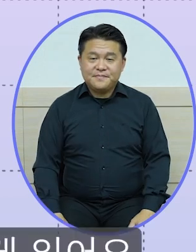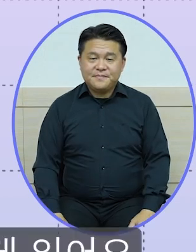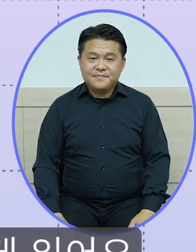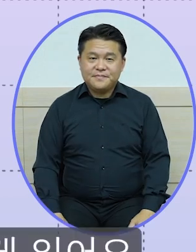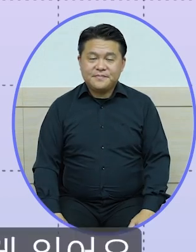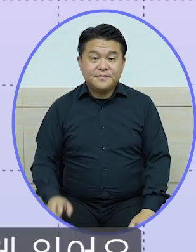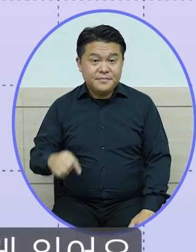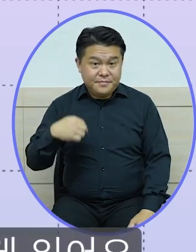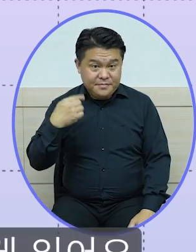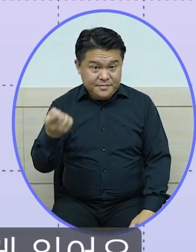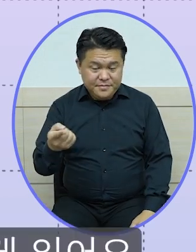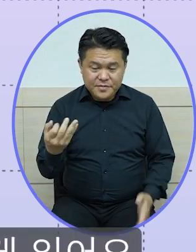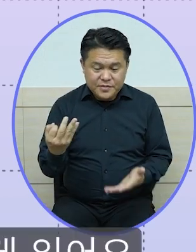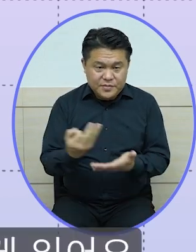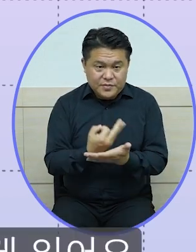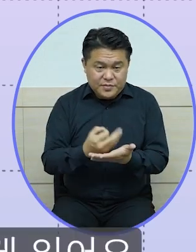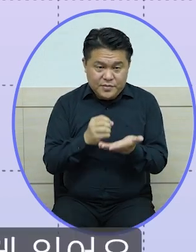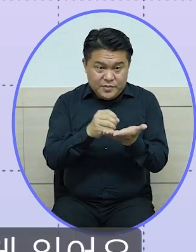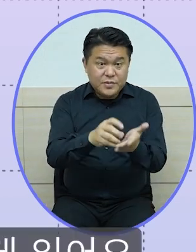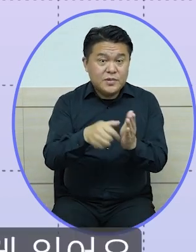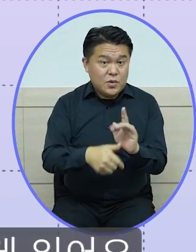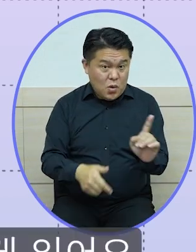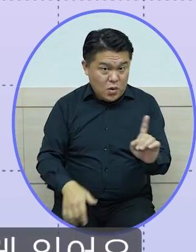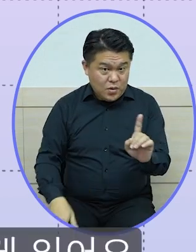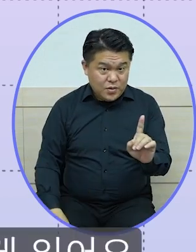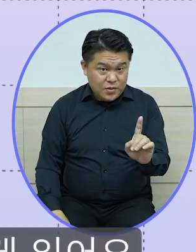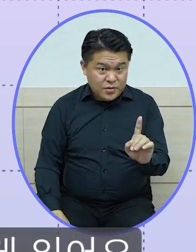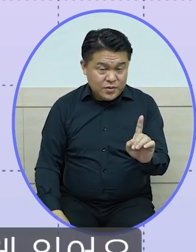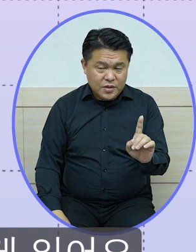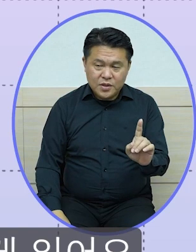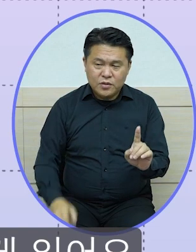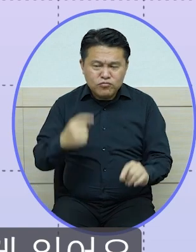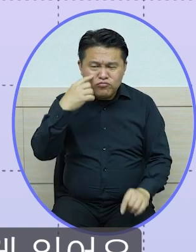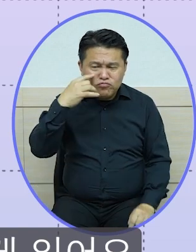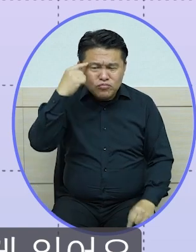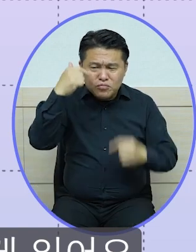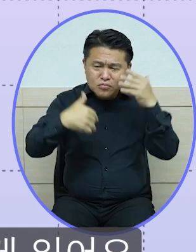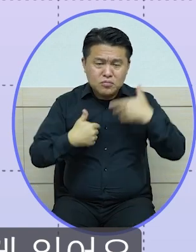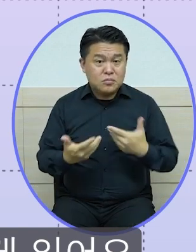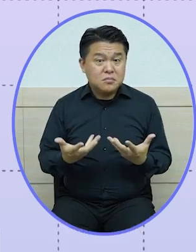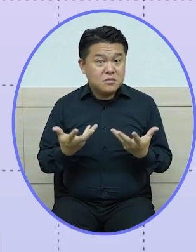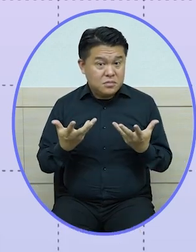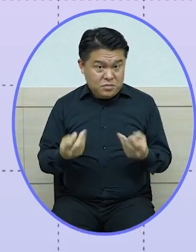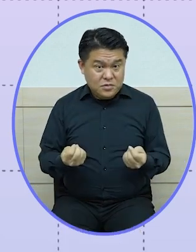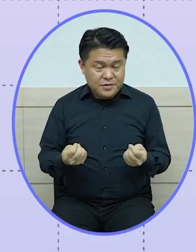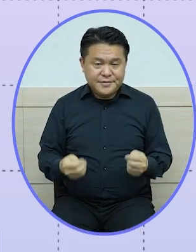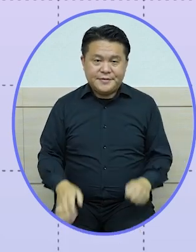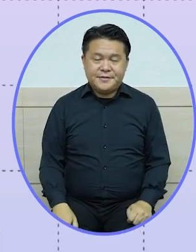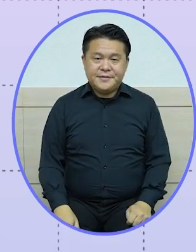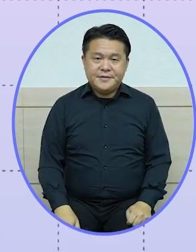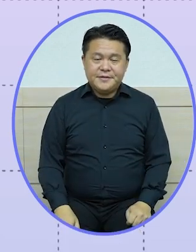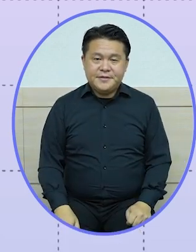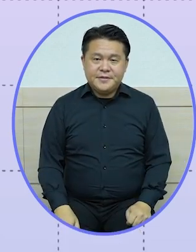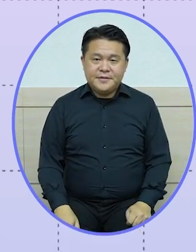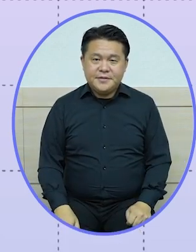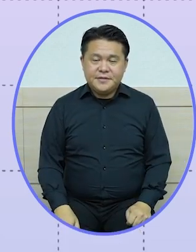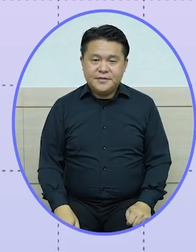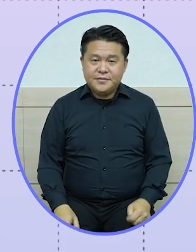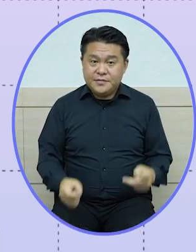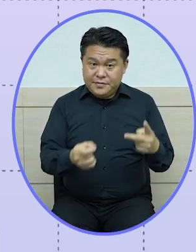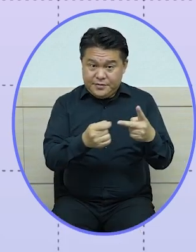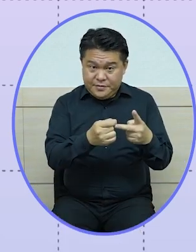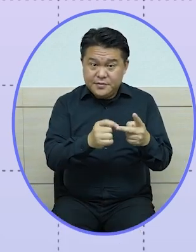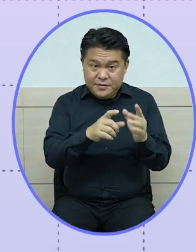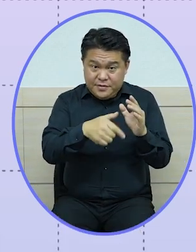그리고 이제 저희 임금 등록할 때 이제 좀 많이 물어보시는 게 있어요. 그래서 이제 스텝